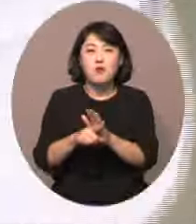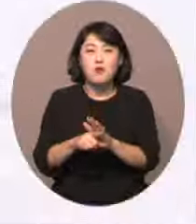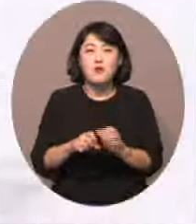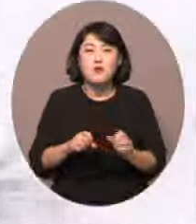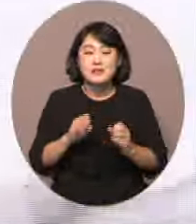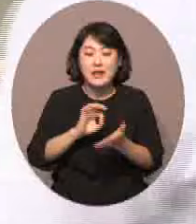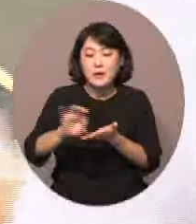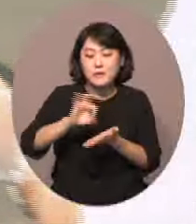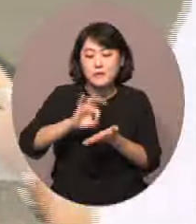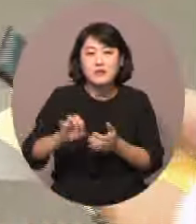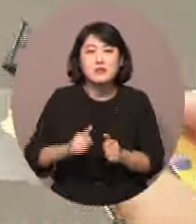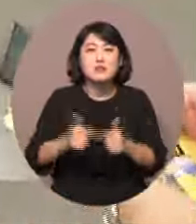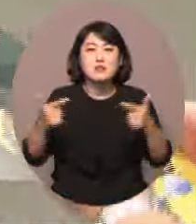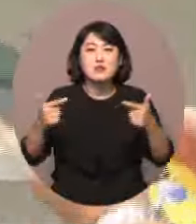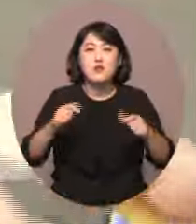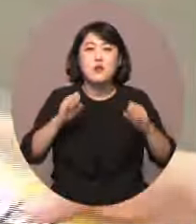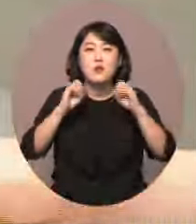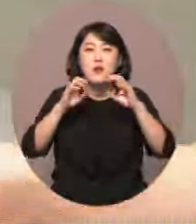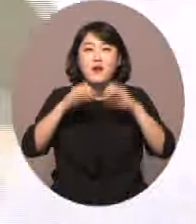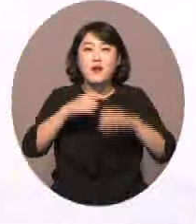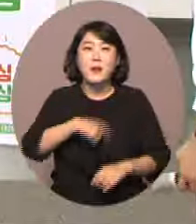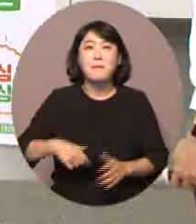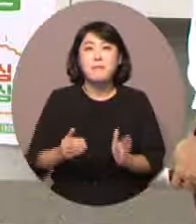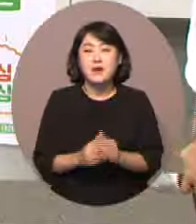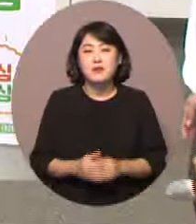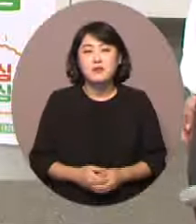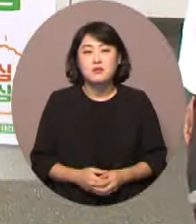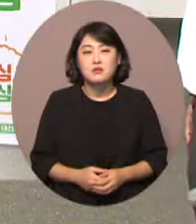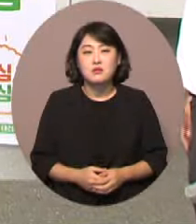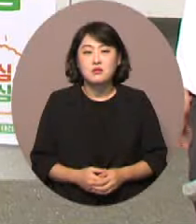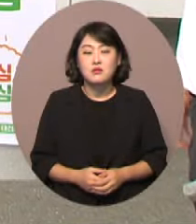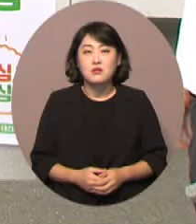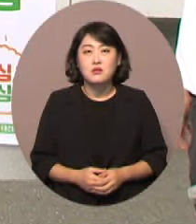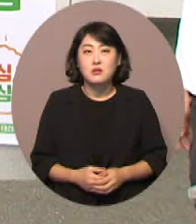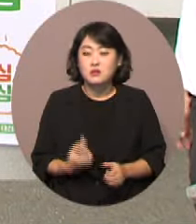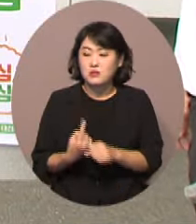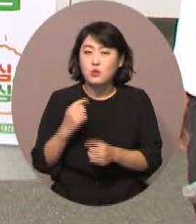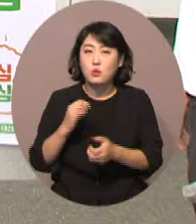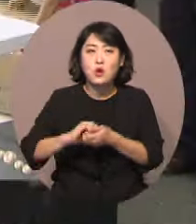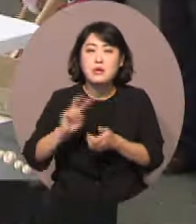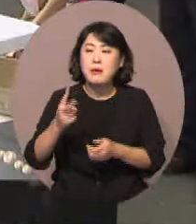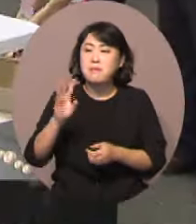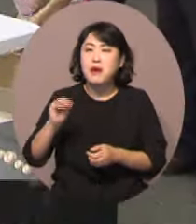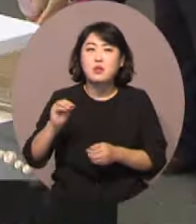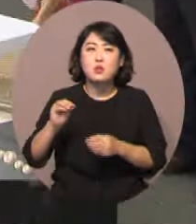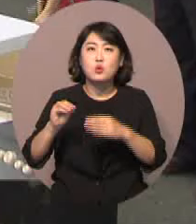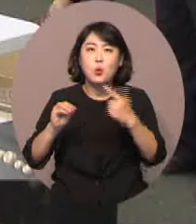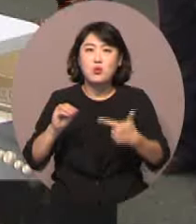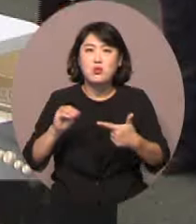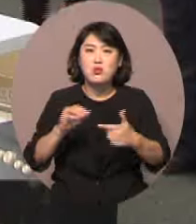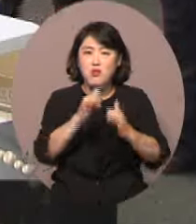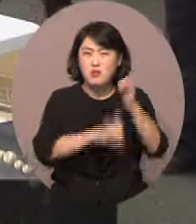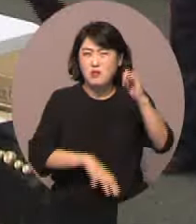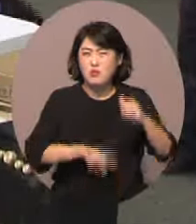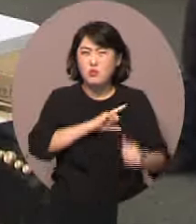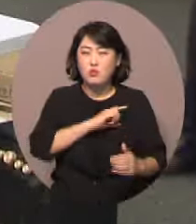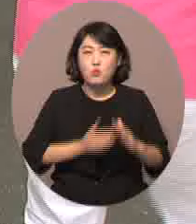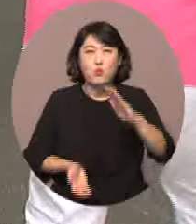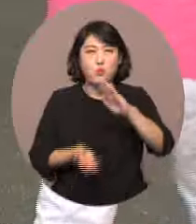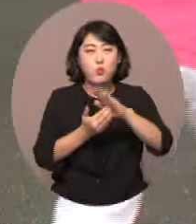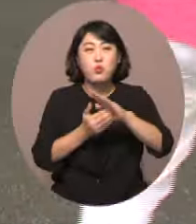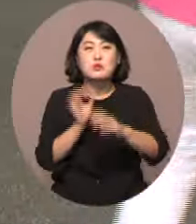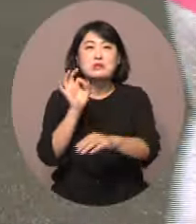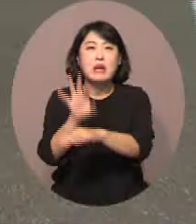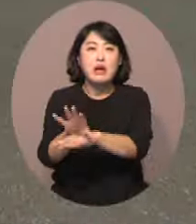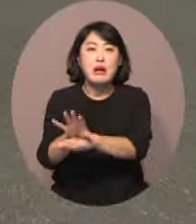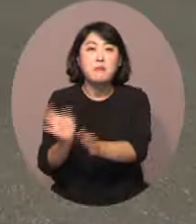겁니다. 농협은 지난해 역대 최대인 200만 톤의 쌀을 수매했는데 아직 재고량이 많아 추가